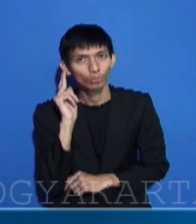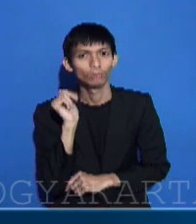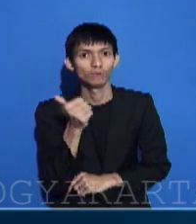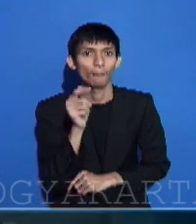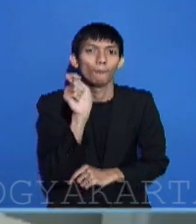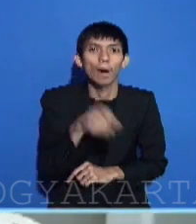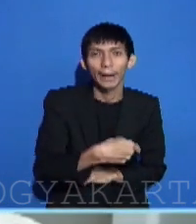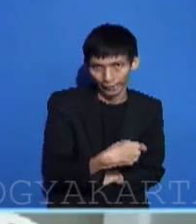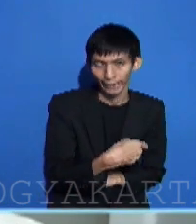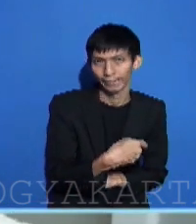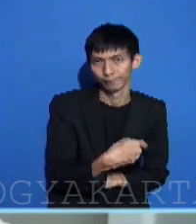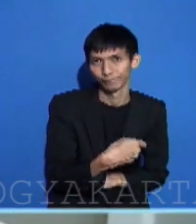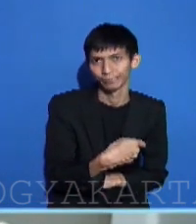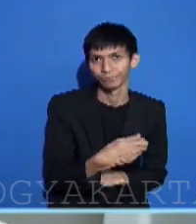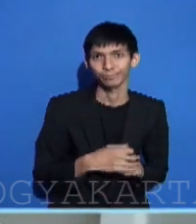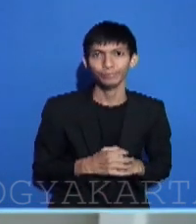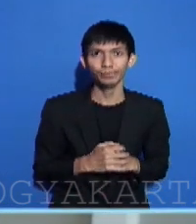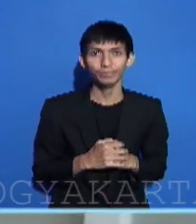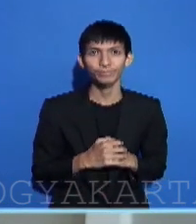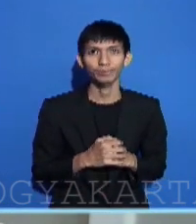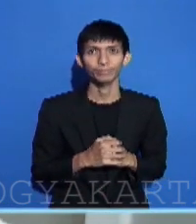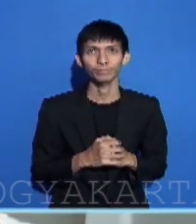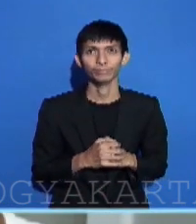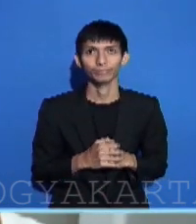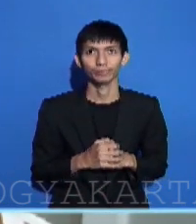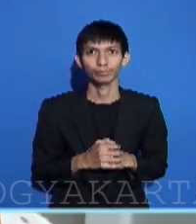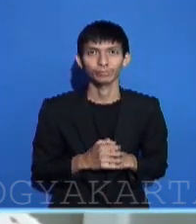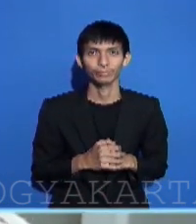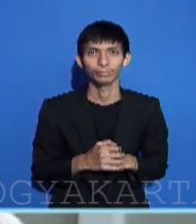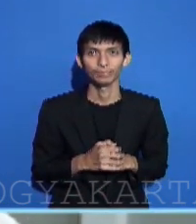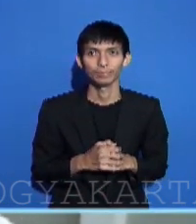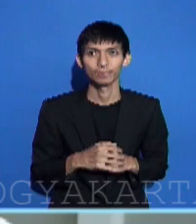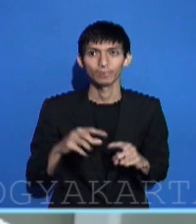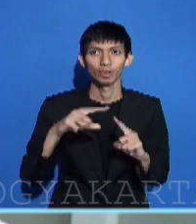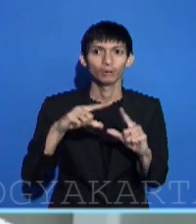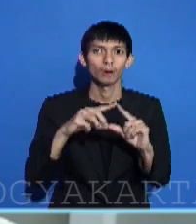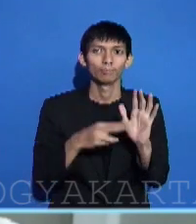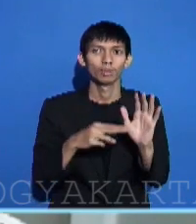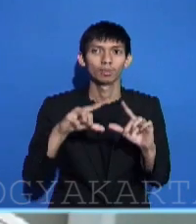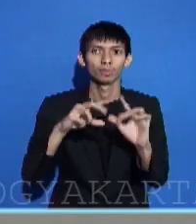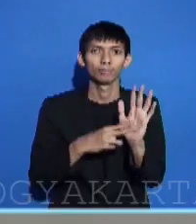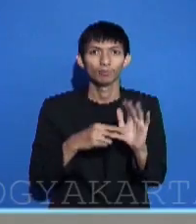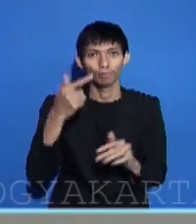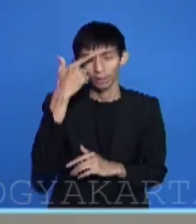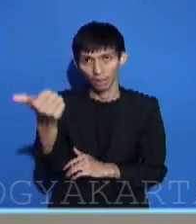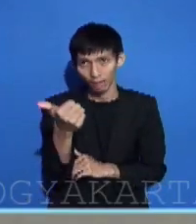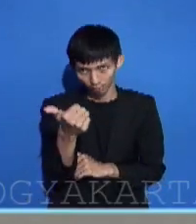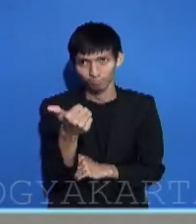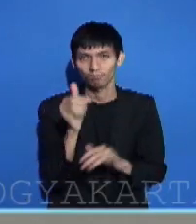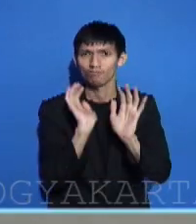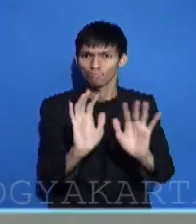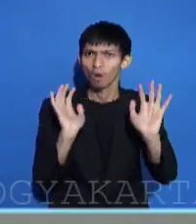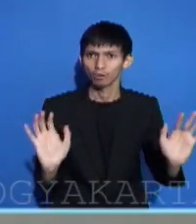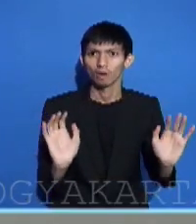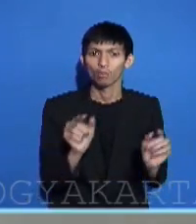Kami mendesain ini memang untuk di outdoor supaya bisa digunakan oleh wisatawan ibu menyusui. Jadi memang kondisinya sangat penting dan di Taman Pintar ini pun kan juga banyak yang wisatawan ibu menyusui.